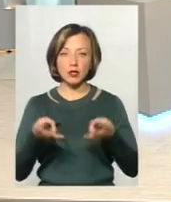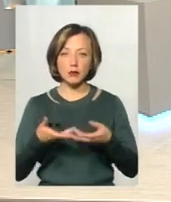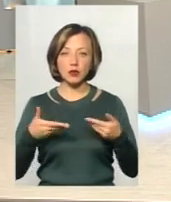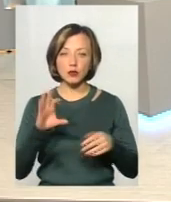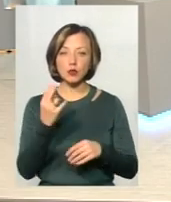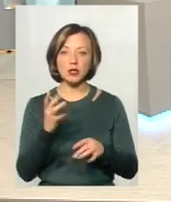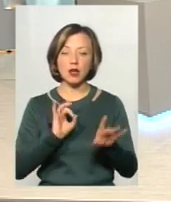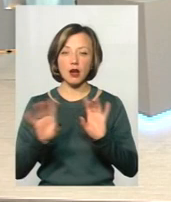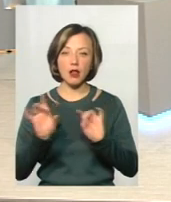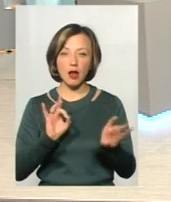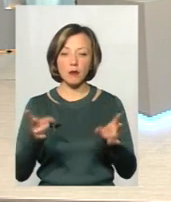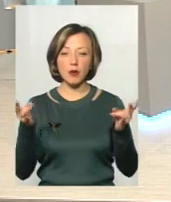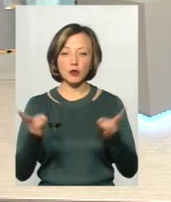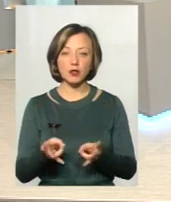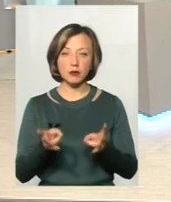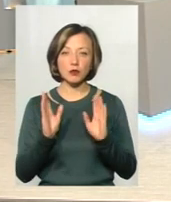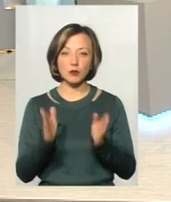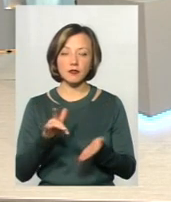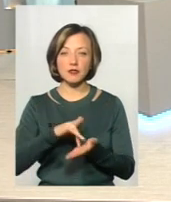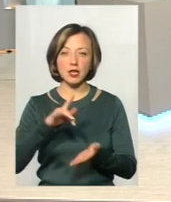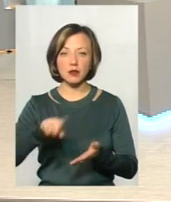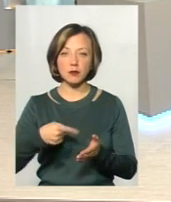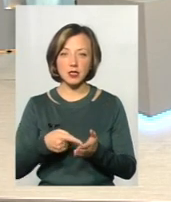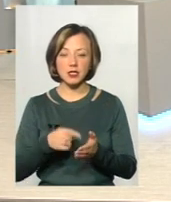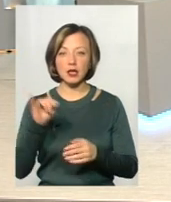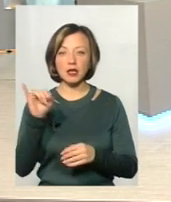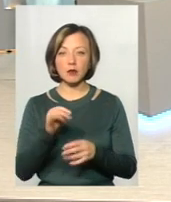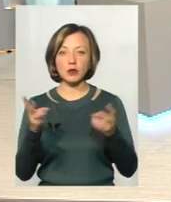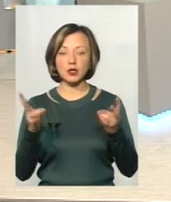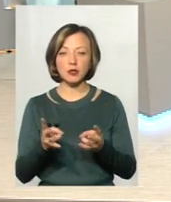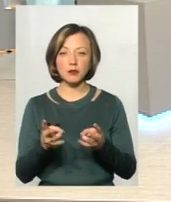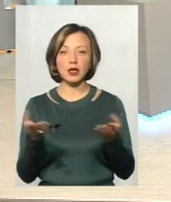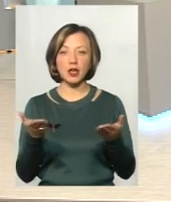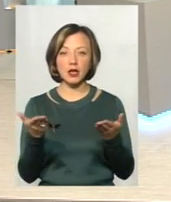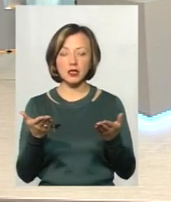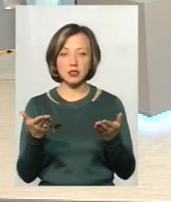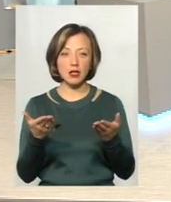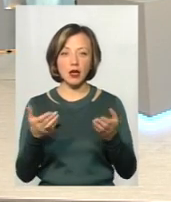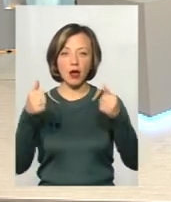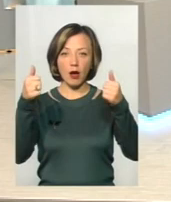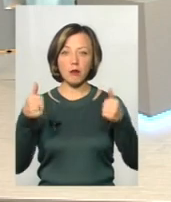соціальна реклама, нам потрібно буде в центрі міста і не в центрі міста, потрібні будуть якісь банери,